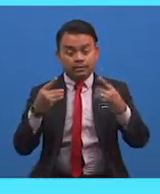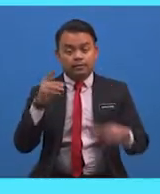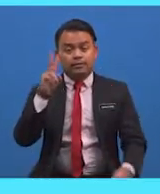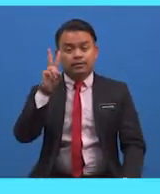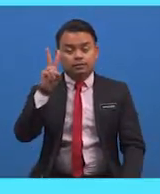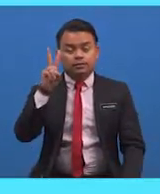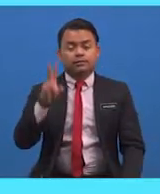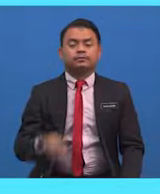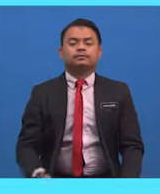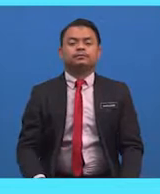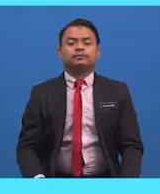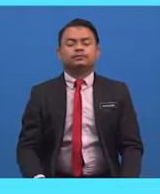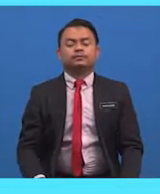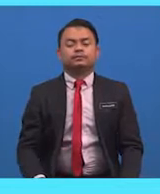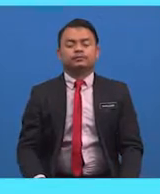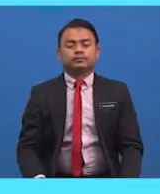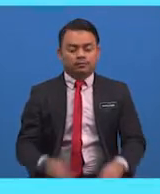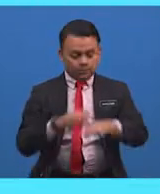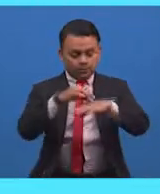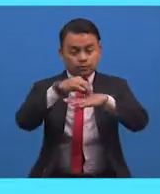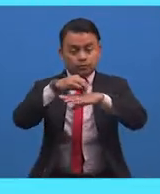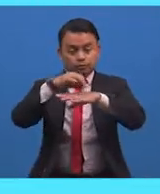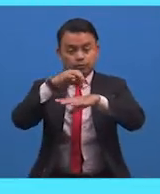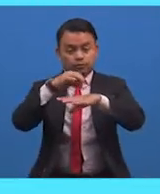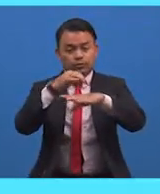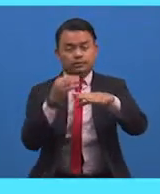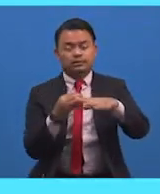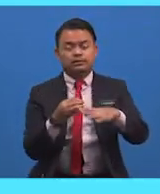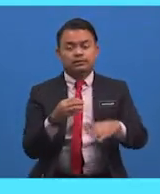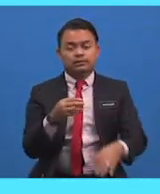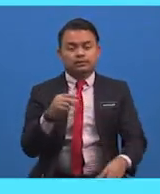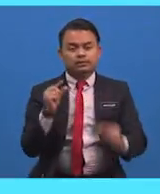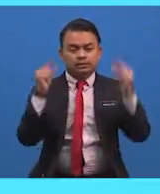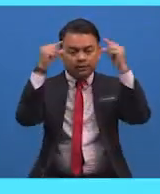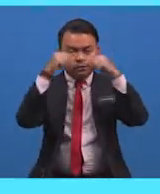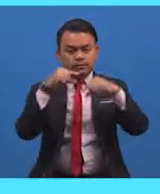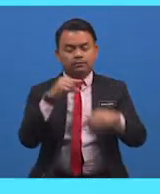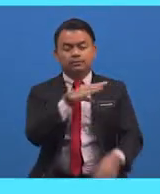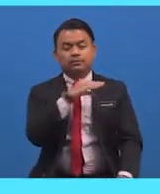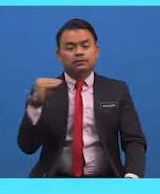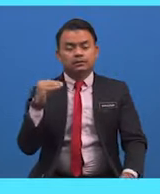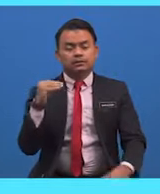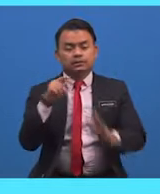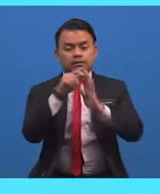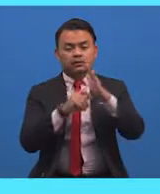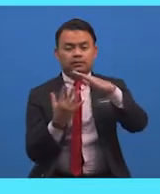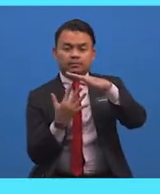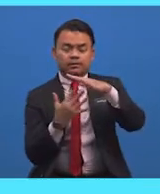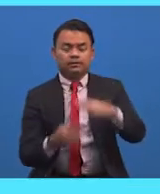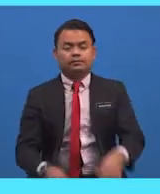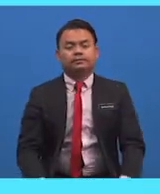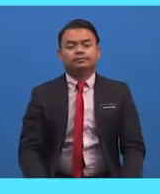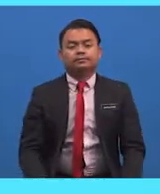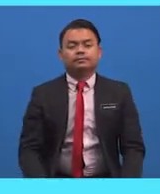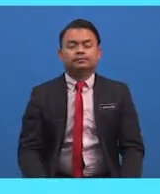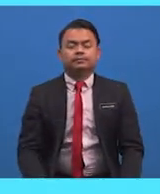bahangan matahari boleh menyebabkan kulit menjadi gelap dan terbakar. Seterusnya, boleh menyebabkan